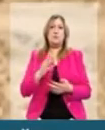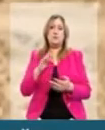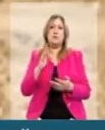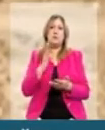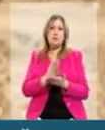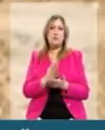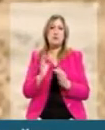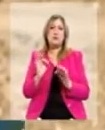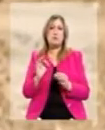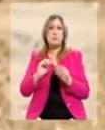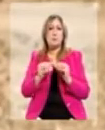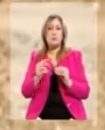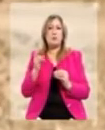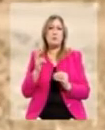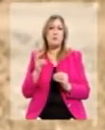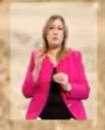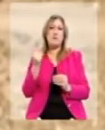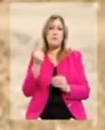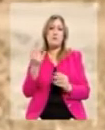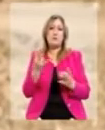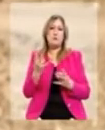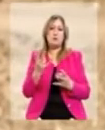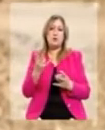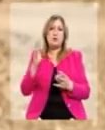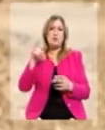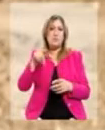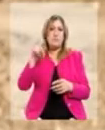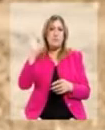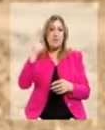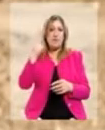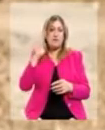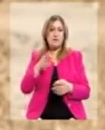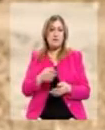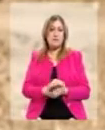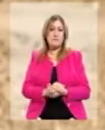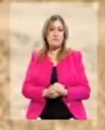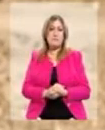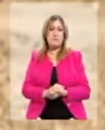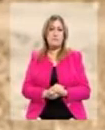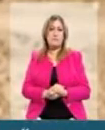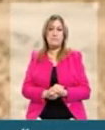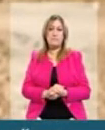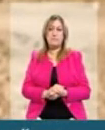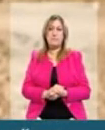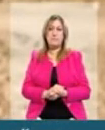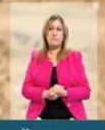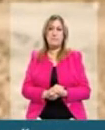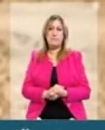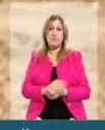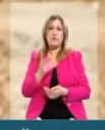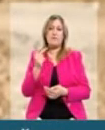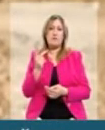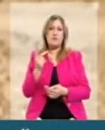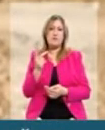что, во-первых, нужно людей снабдить водой в Заречном и в Октябрьском. А